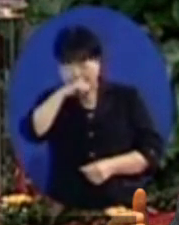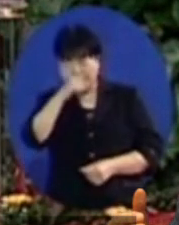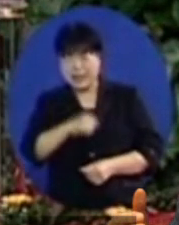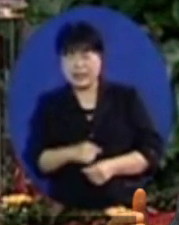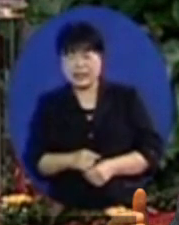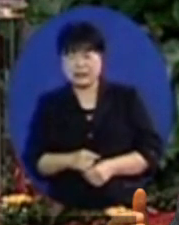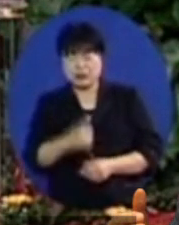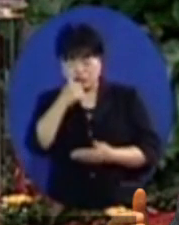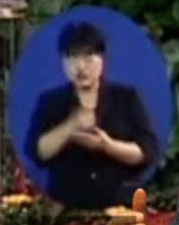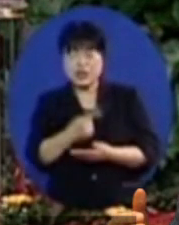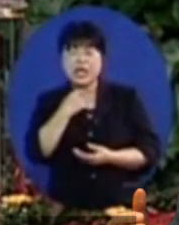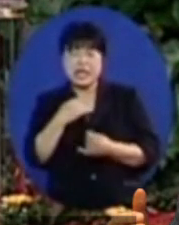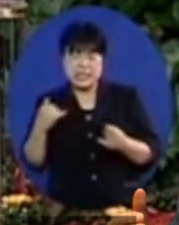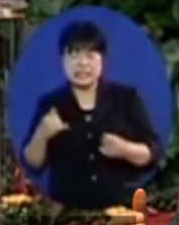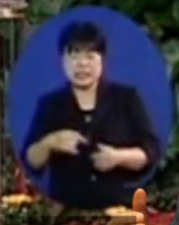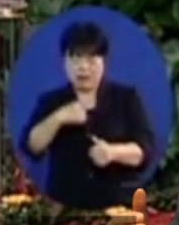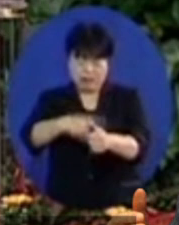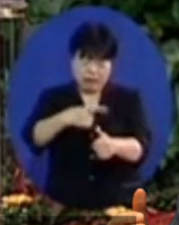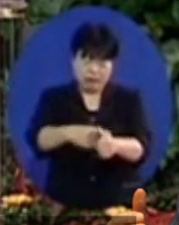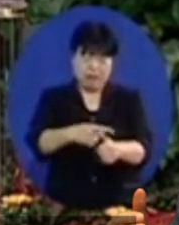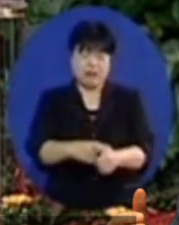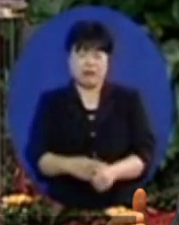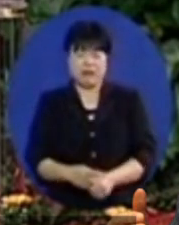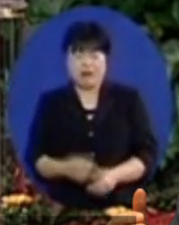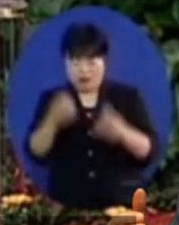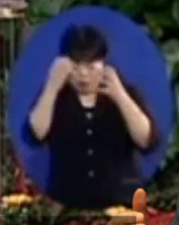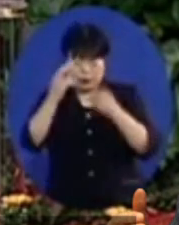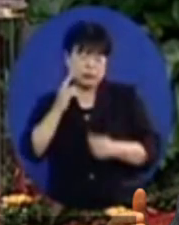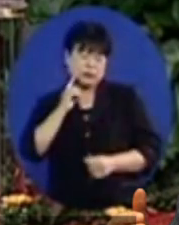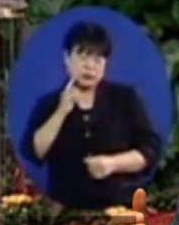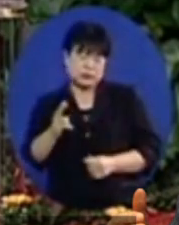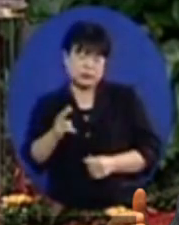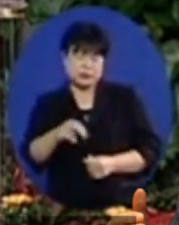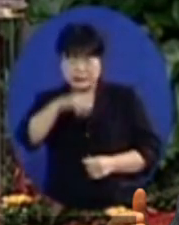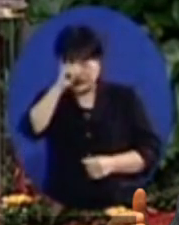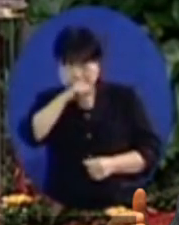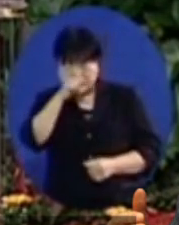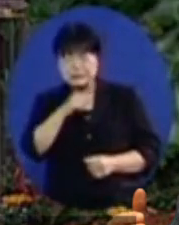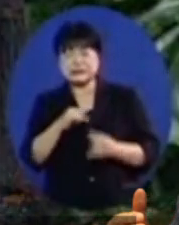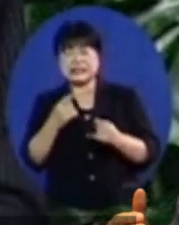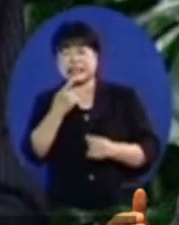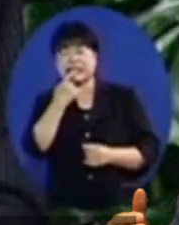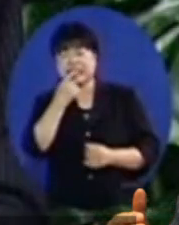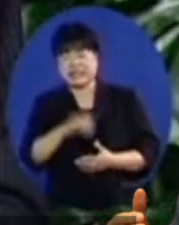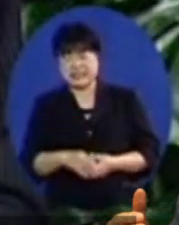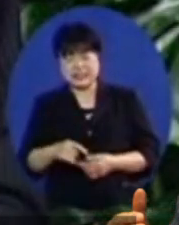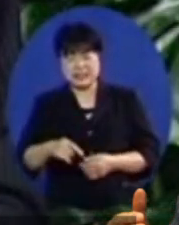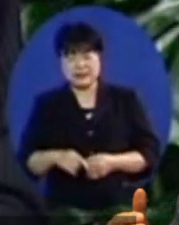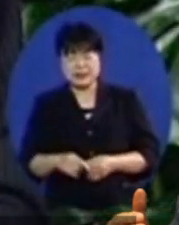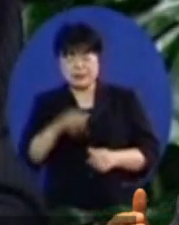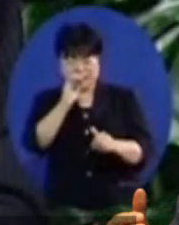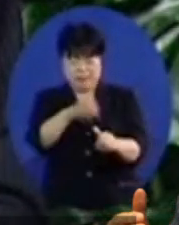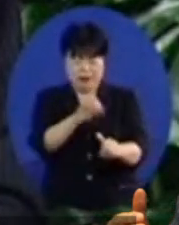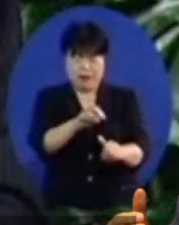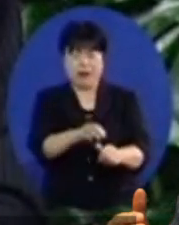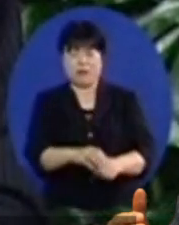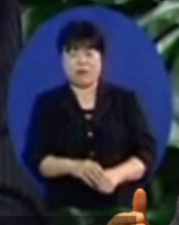대한 편견으로 많은 고통을 겪었습니다. 흑인이지요. 또